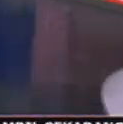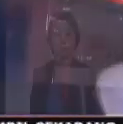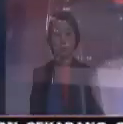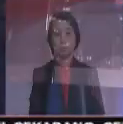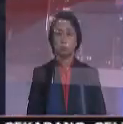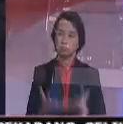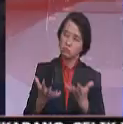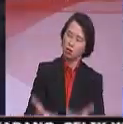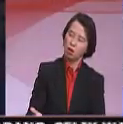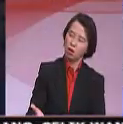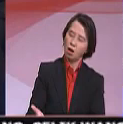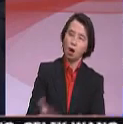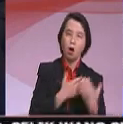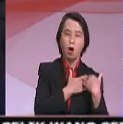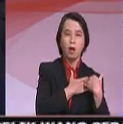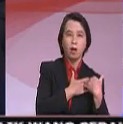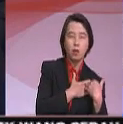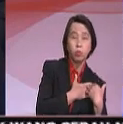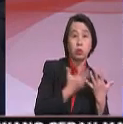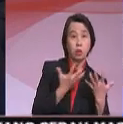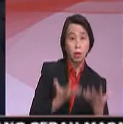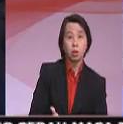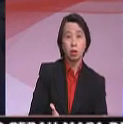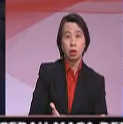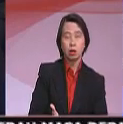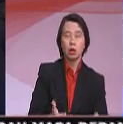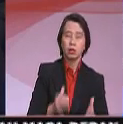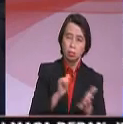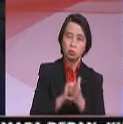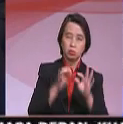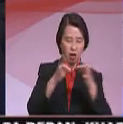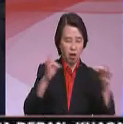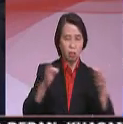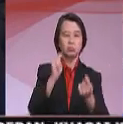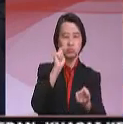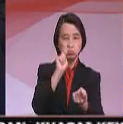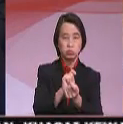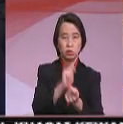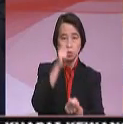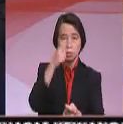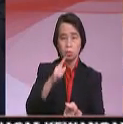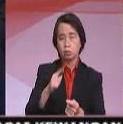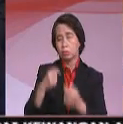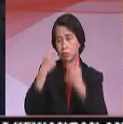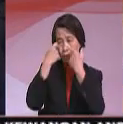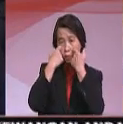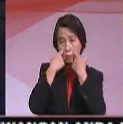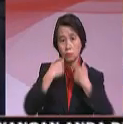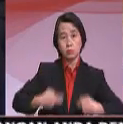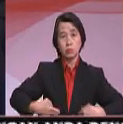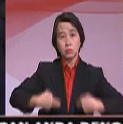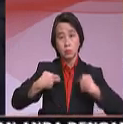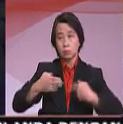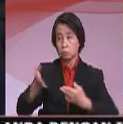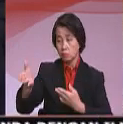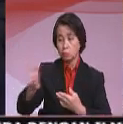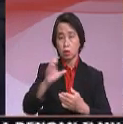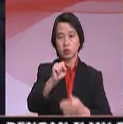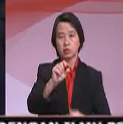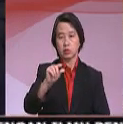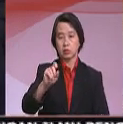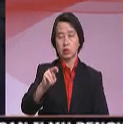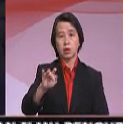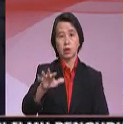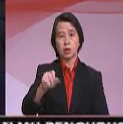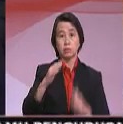kita memandang berat lagi bahu yang memikul adalah peribahasa tepat bagi kesempitan hidup dilalui S. Ganesh. Tiada